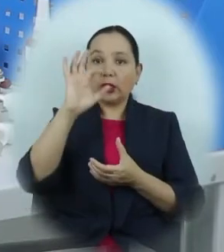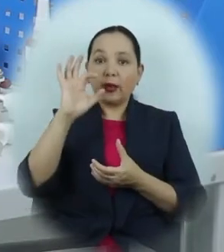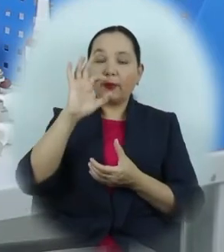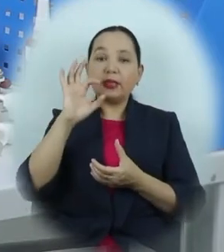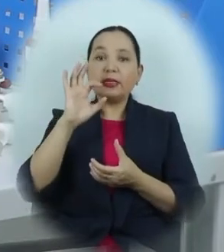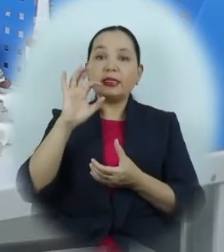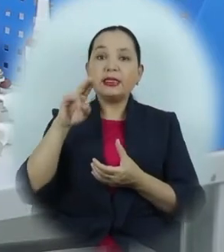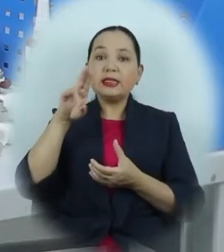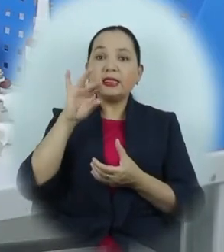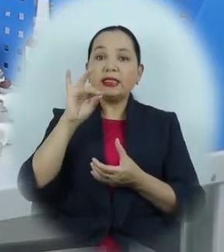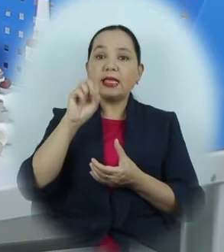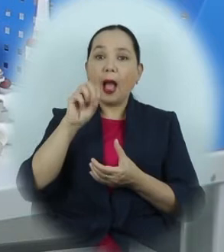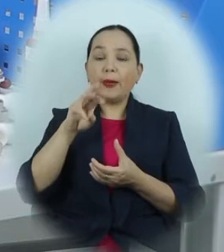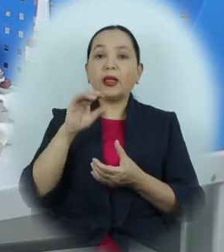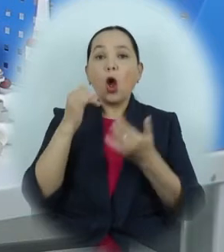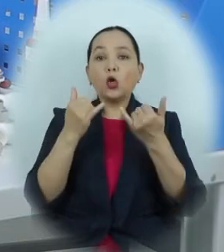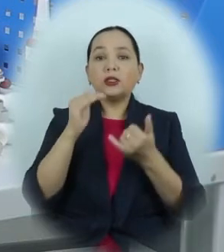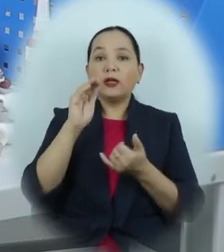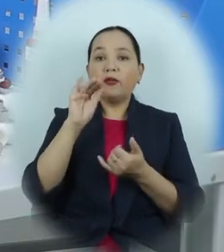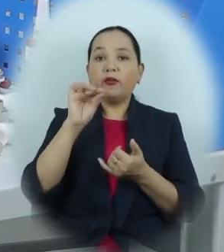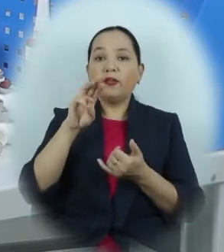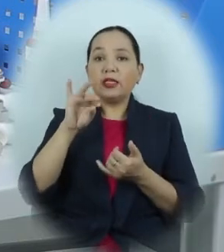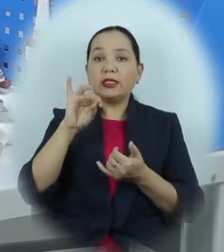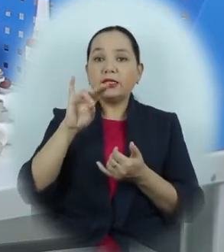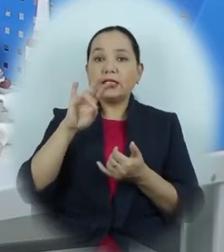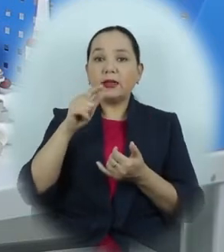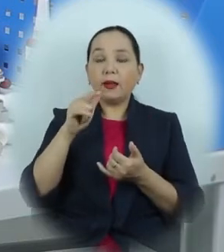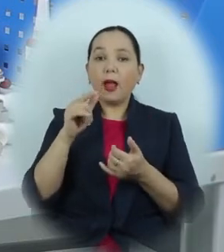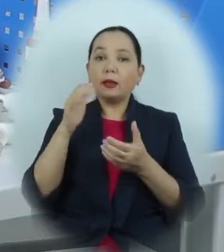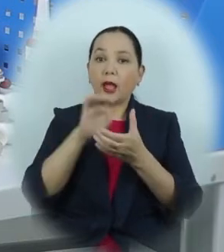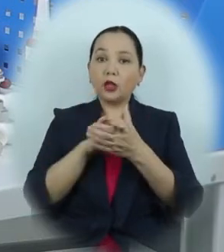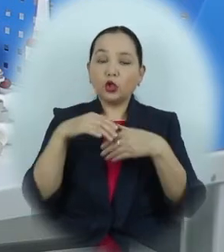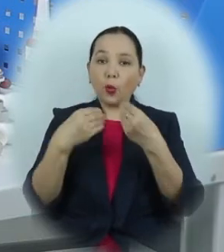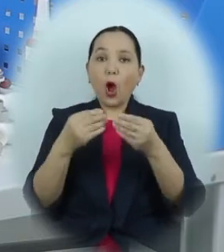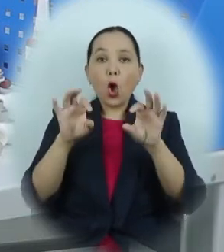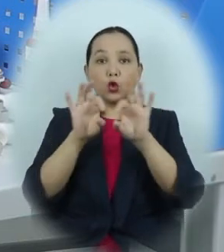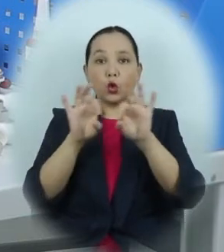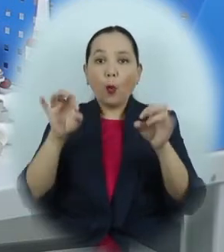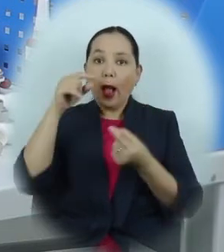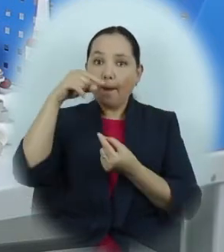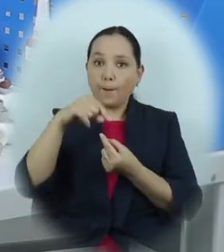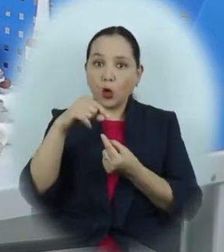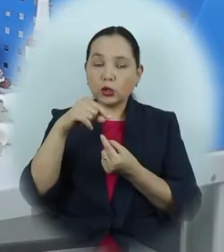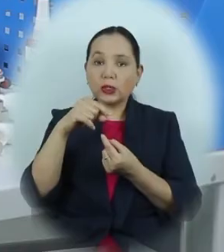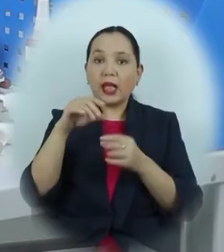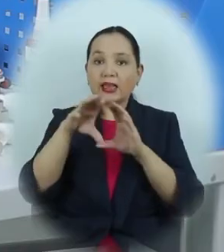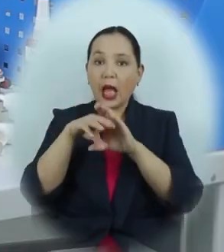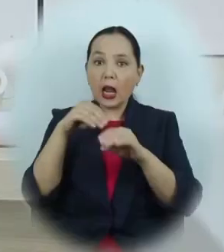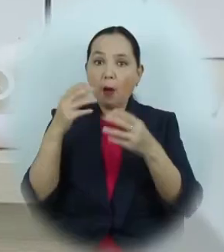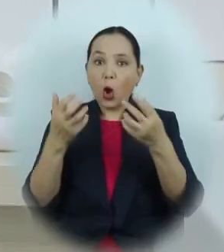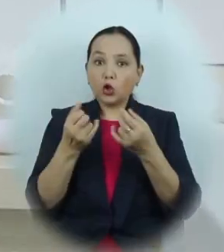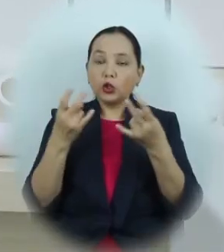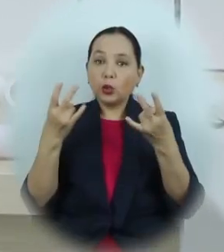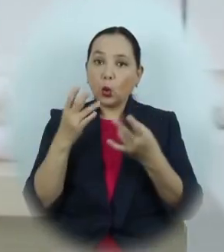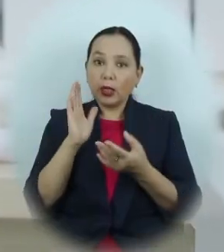Sizlarga hozir fittinglarni tanishtirib o'taman. Agar fittinglarimizda ham turbaga mos fittinglardan tanlab olishimiz